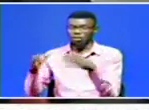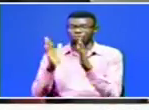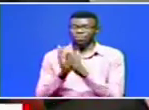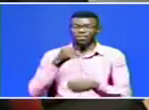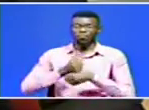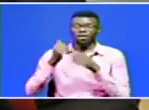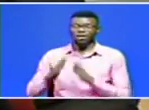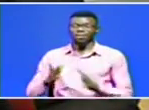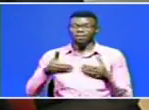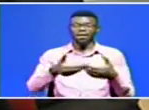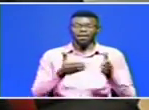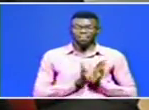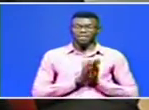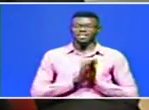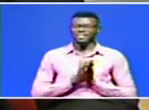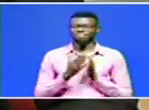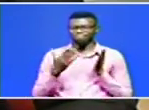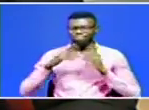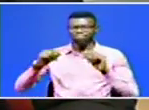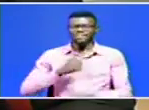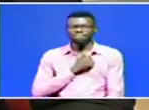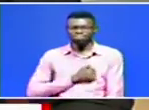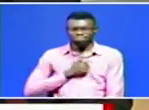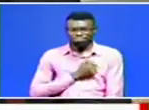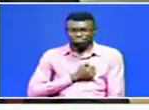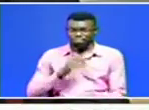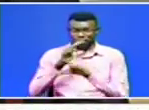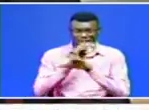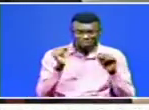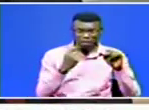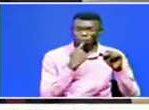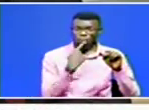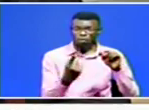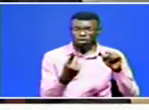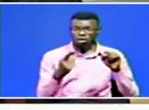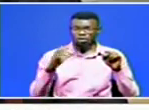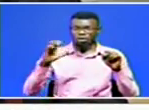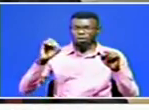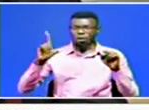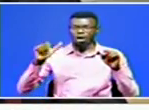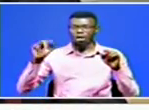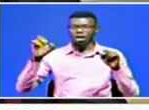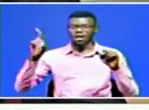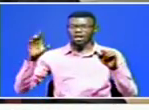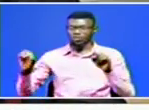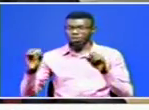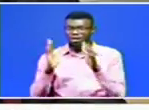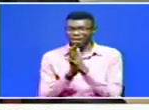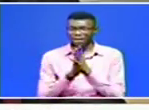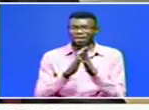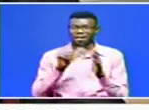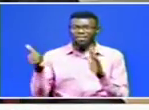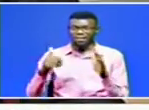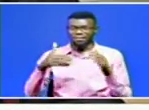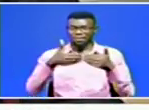Kazi wa kampuni hii kumwomboleza mwenda zake rais mstaafu Daniel Toroitich arap Moi. Orlando Lyomu na wawakilishi hao wa kampuni walitia